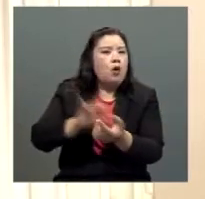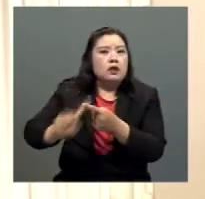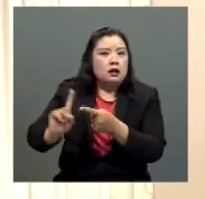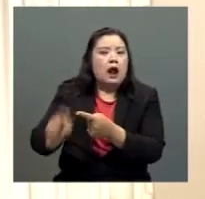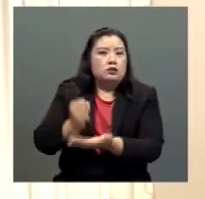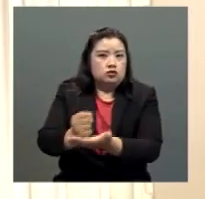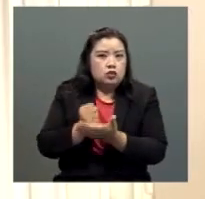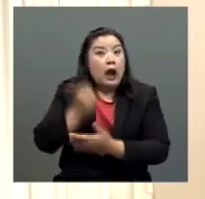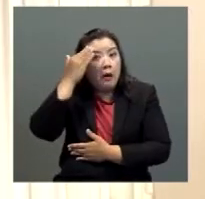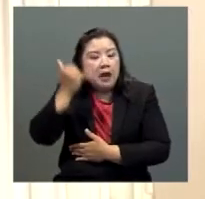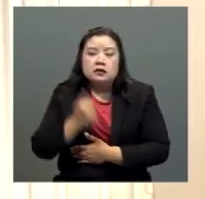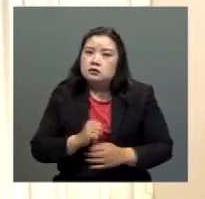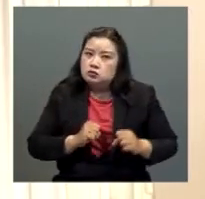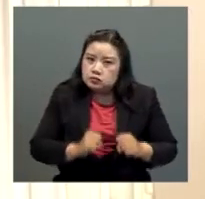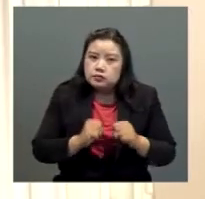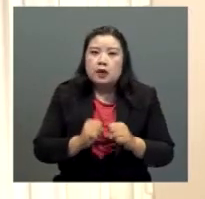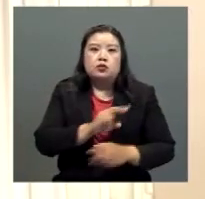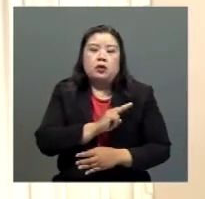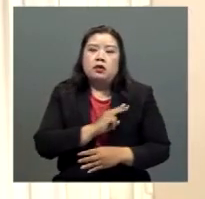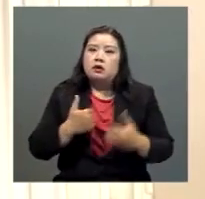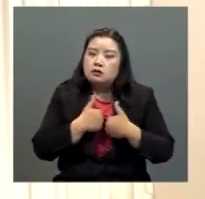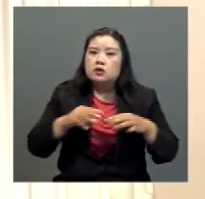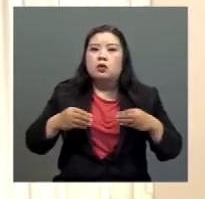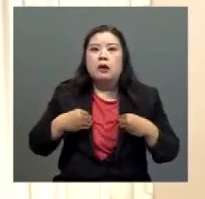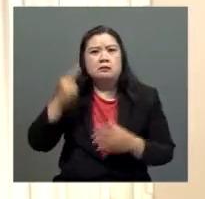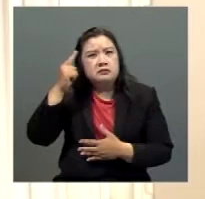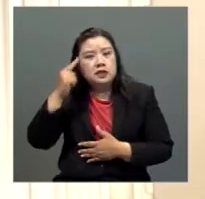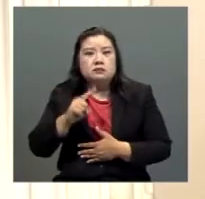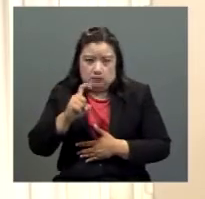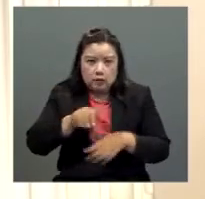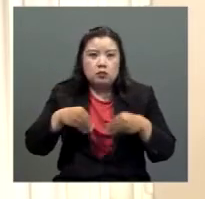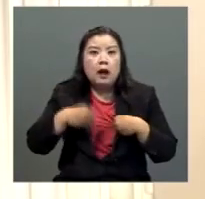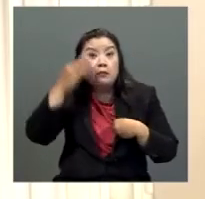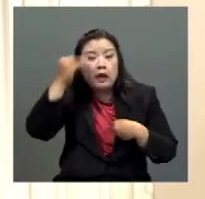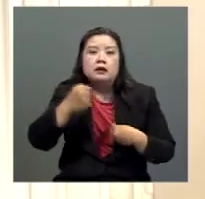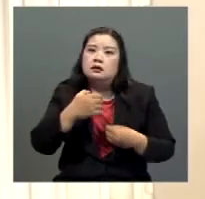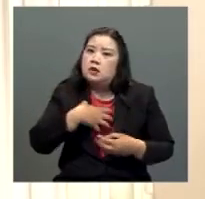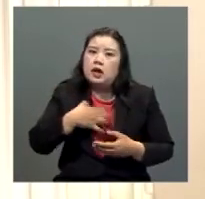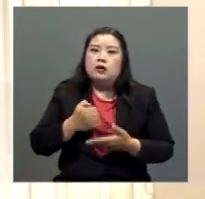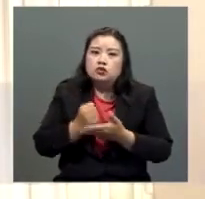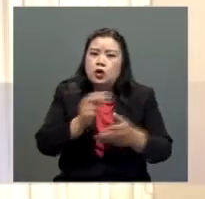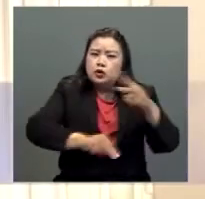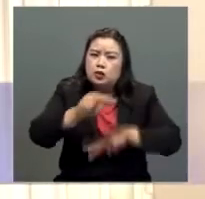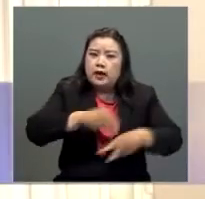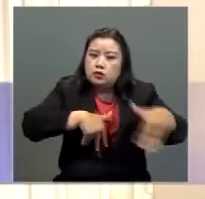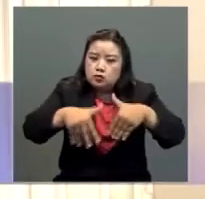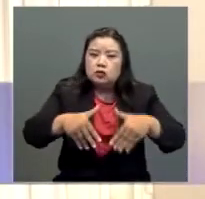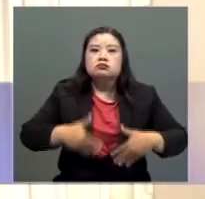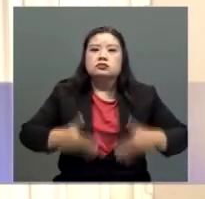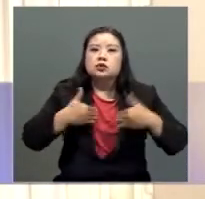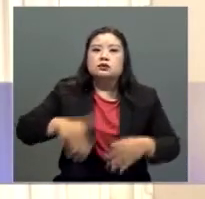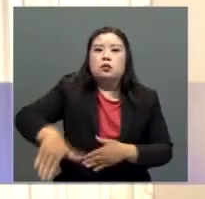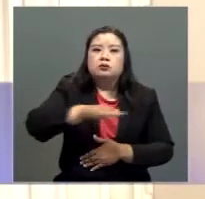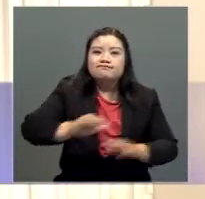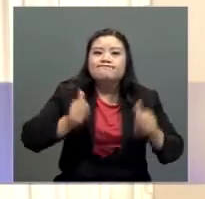องอย่างกล้าหาญเผชิญความเสี่ยงเป็นเสี่ยงตายอยู่ทุกวันเพื่อช่วยรักษาชีวิตของผู้อื่นผมทราบดีนะครับว่าหลาย